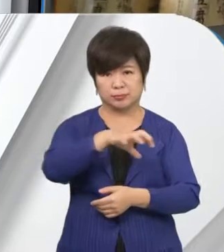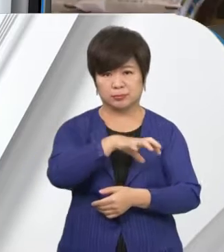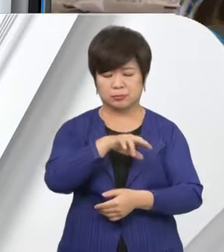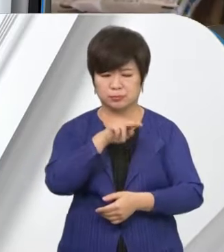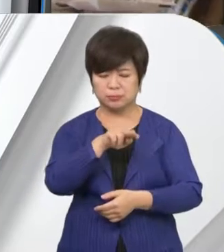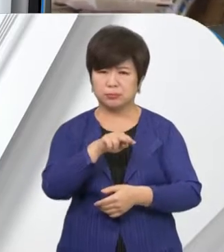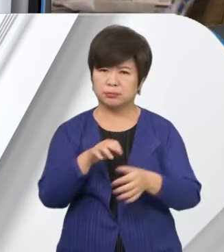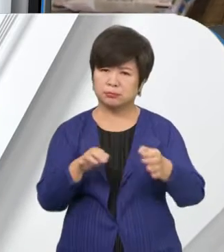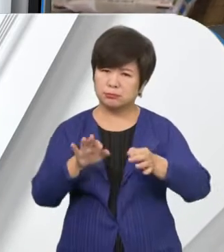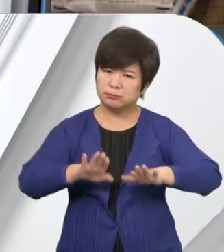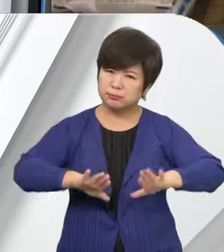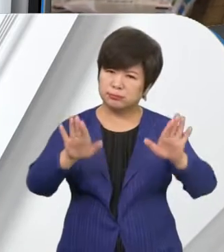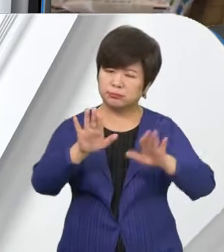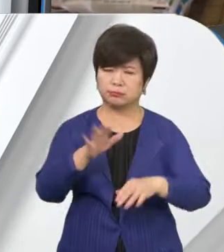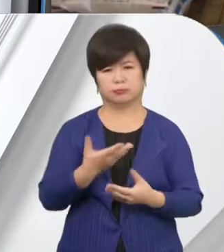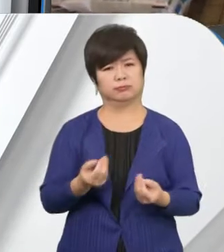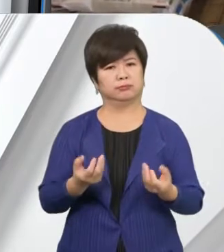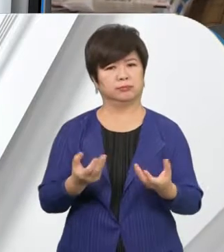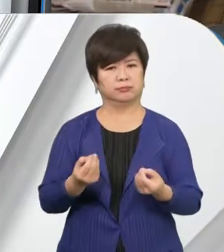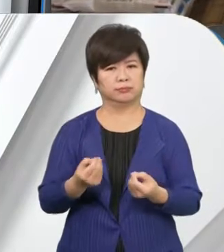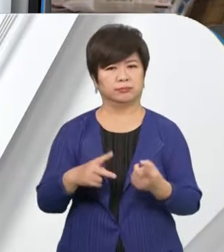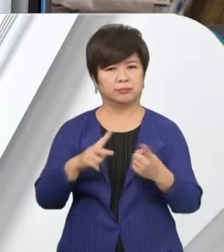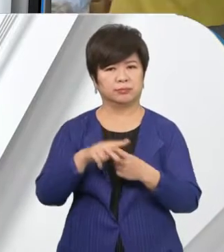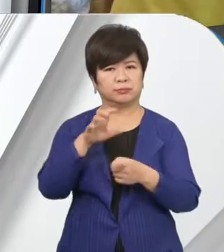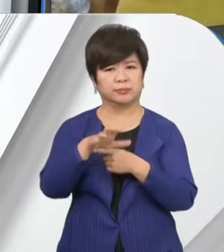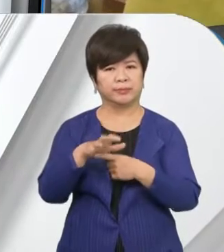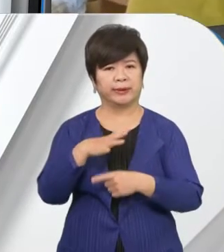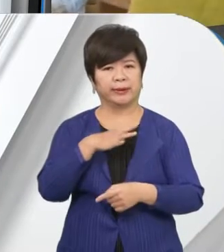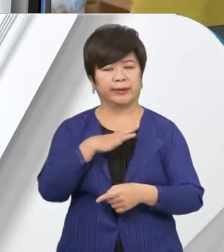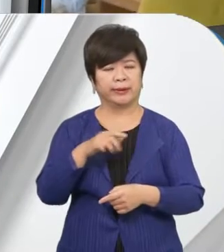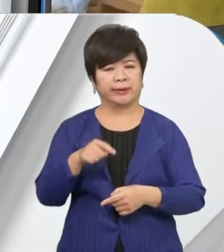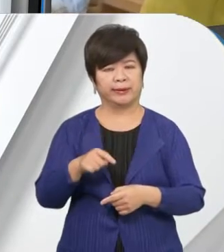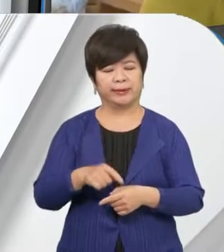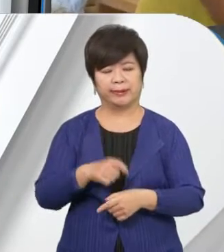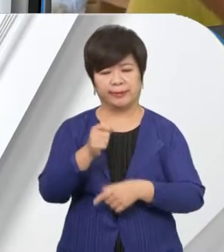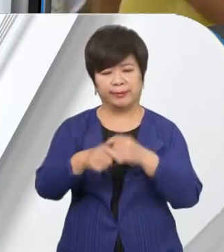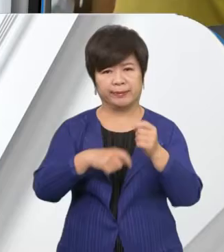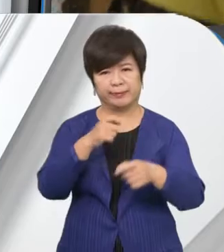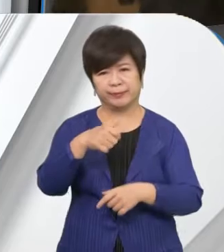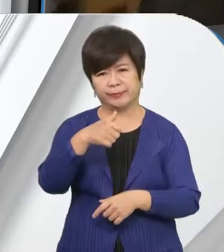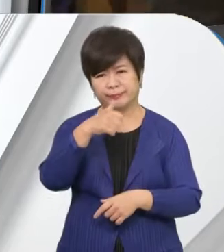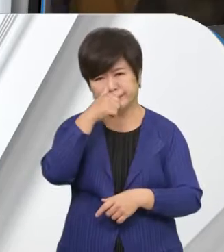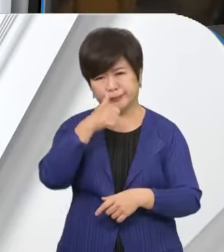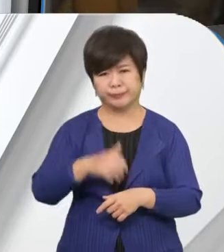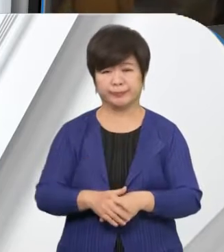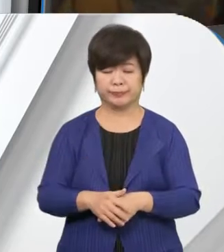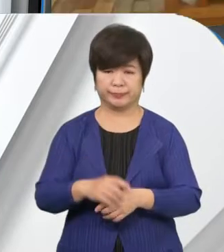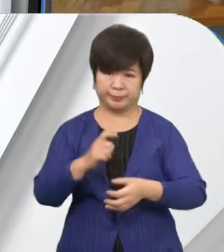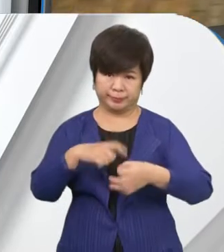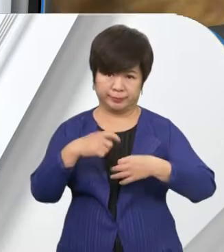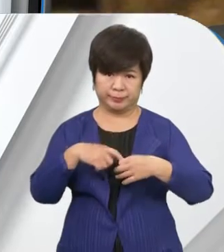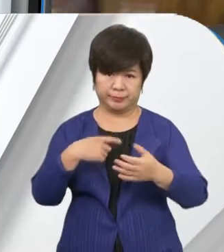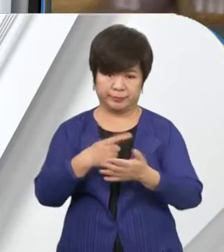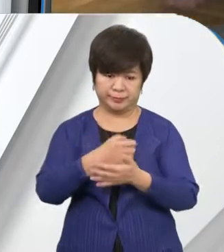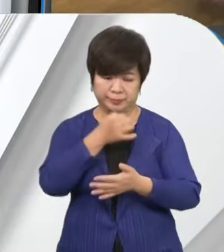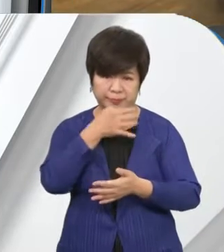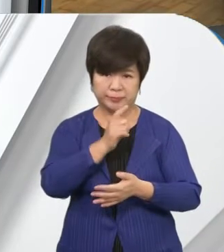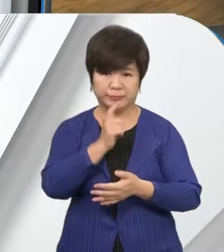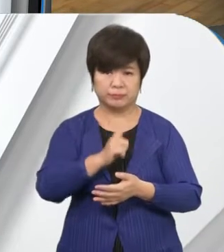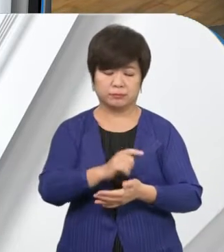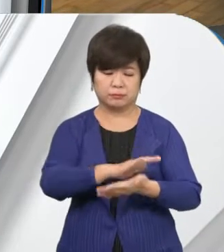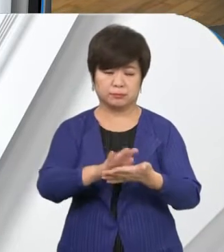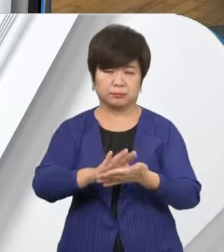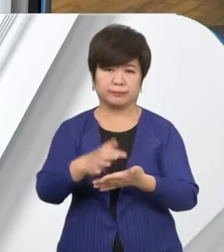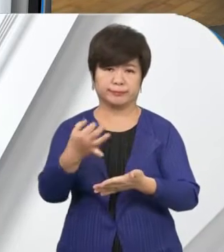品是无卖的下小偷，是农民都讲你啊卖起唔好，佢哋会输入涨啦